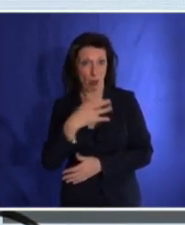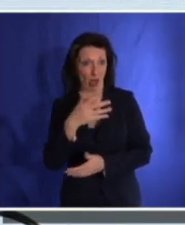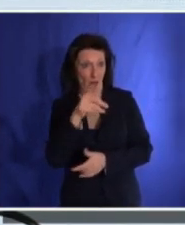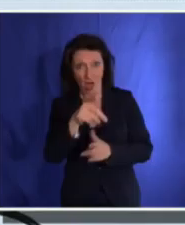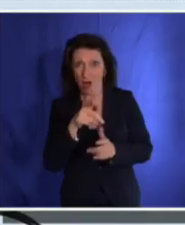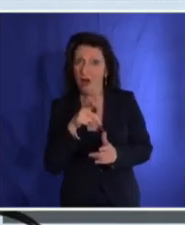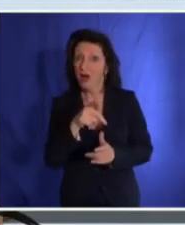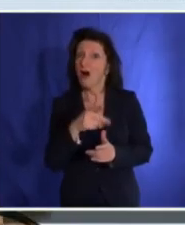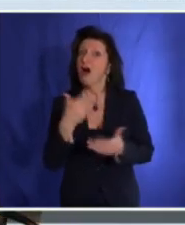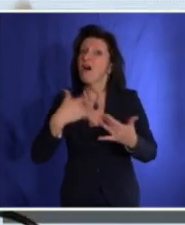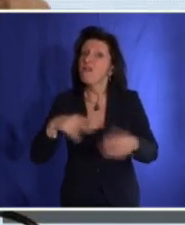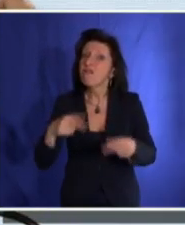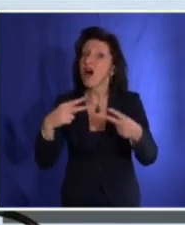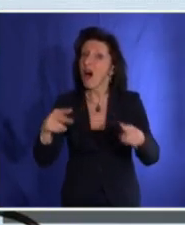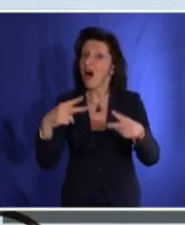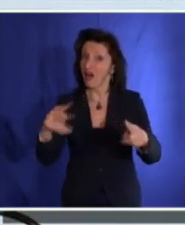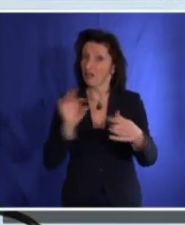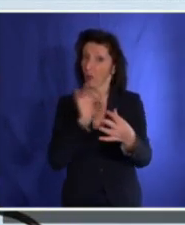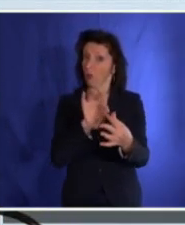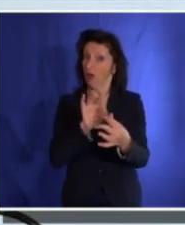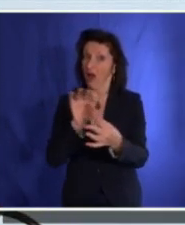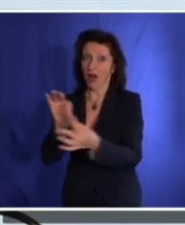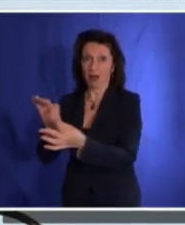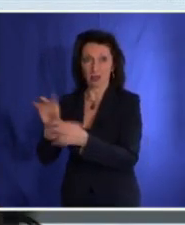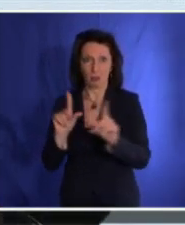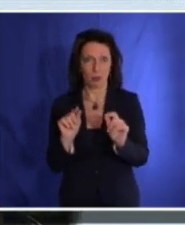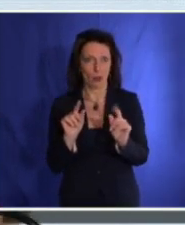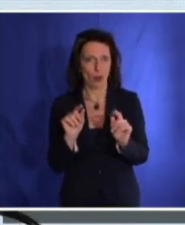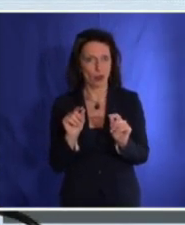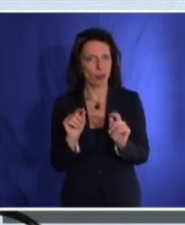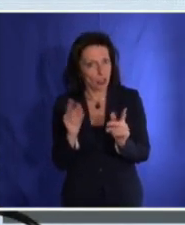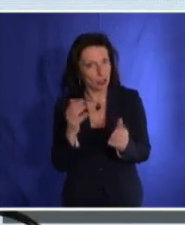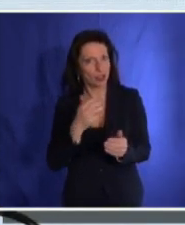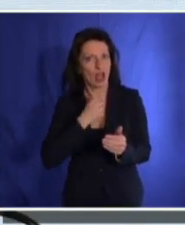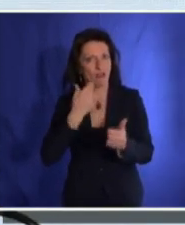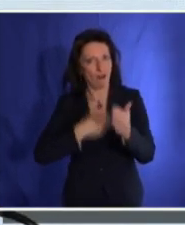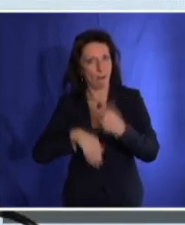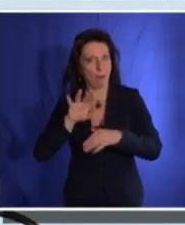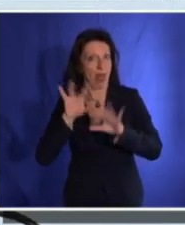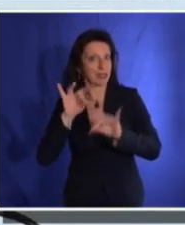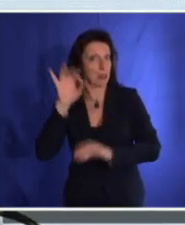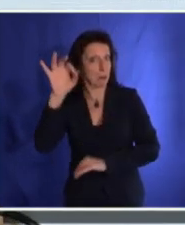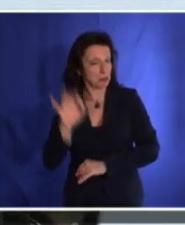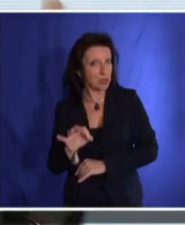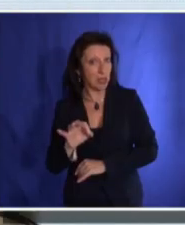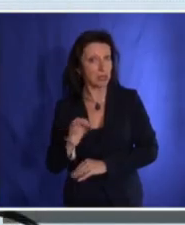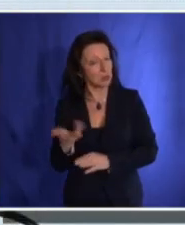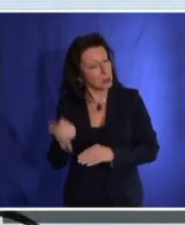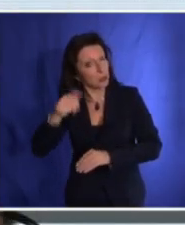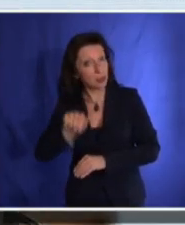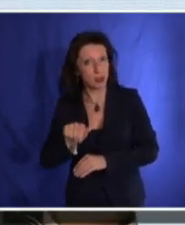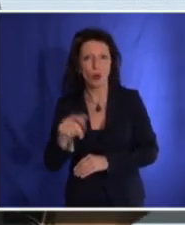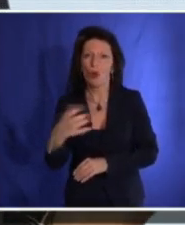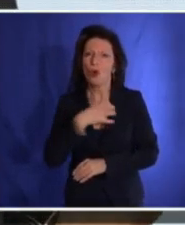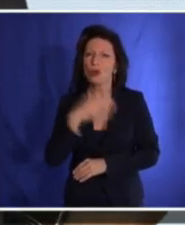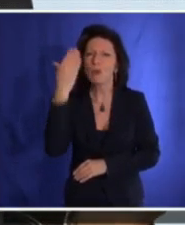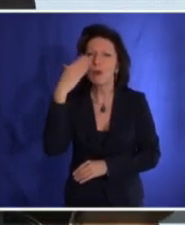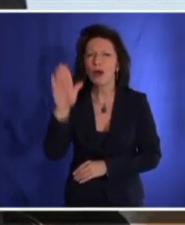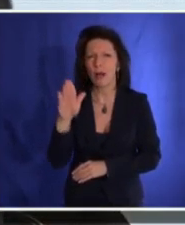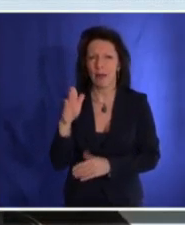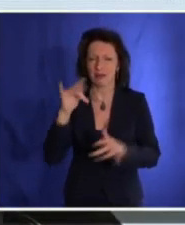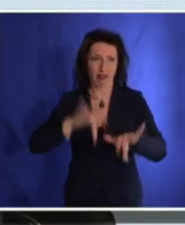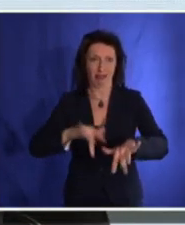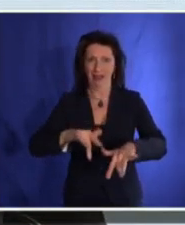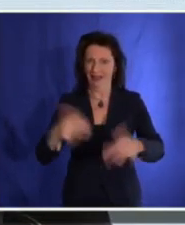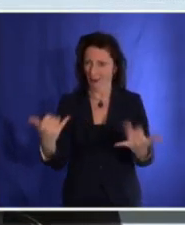Wähler weiterbringt, dann haben wir 10 Prozentpunkte schon mehr, was die Ergebnisse anbelangt. Das ist es und Bürgermeister sind ja viele, da habe